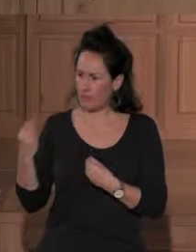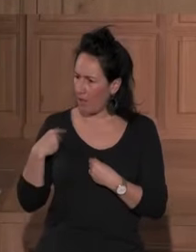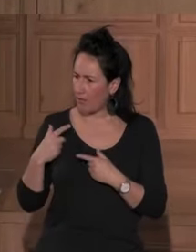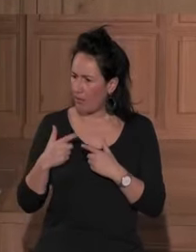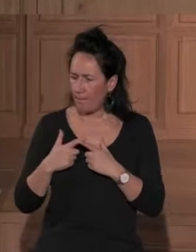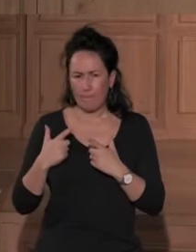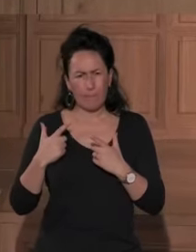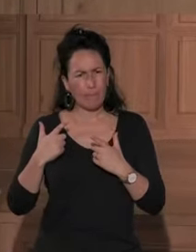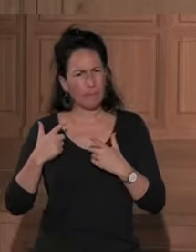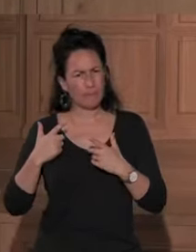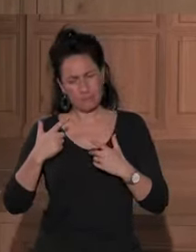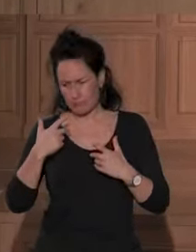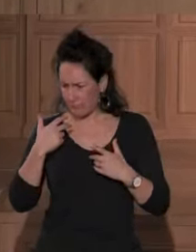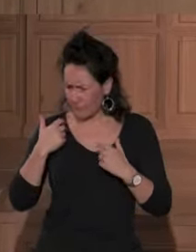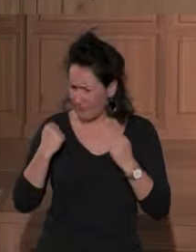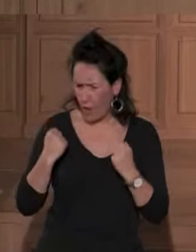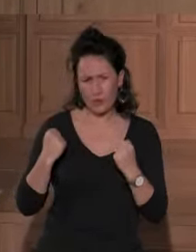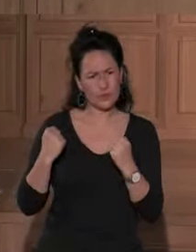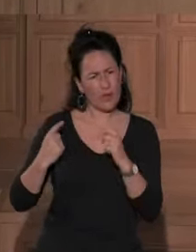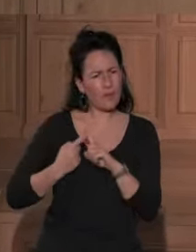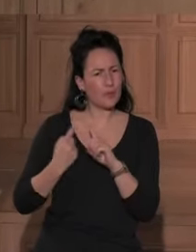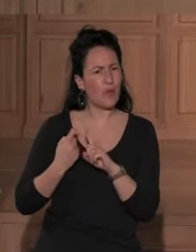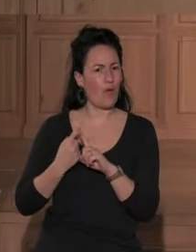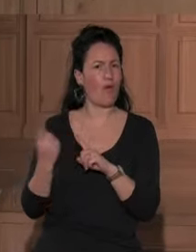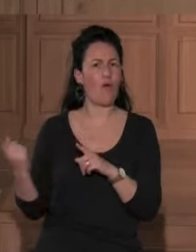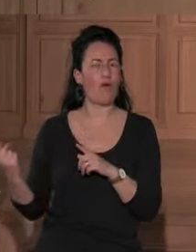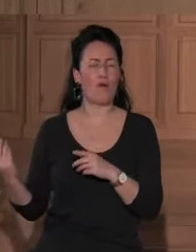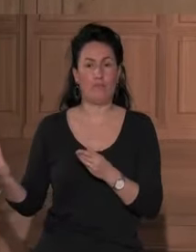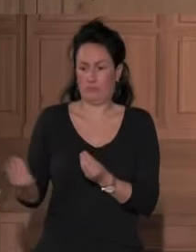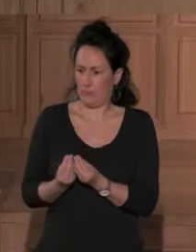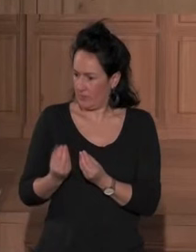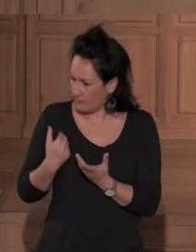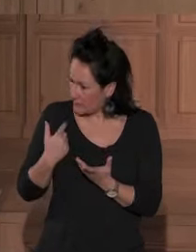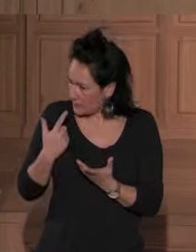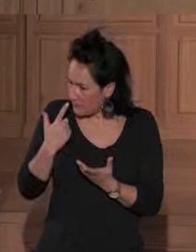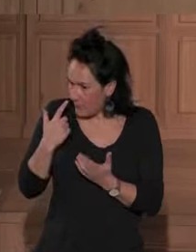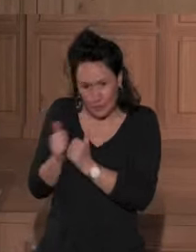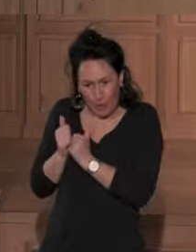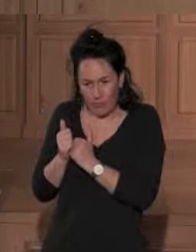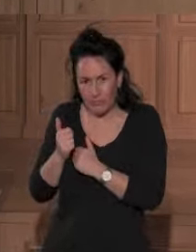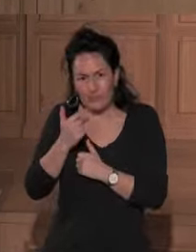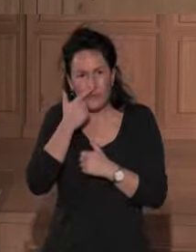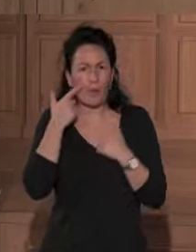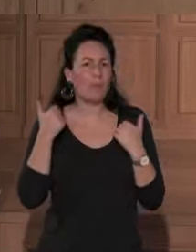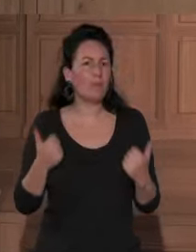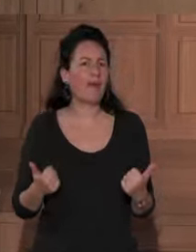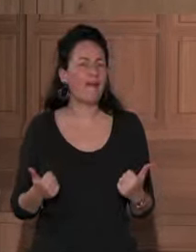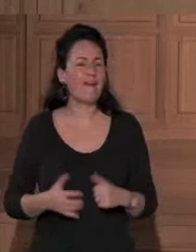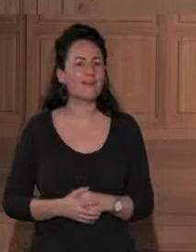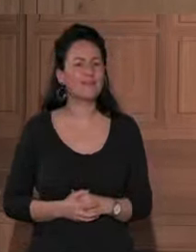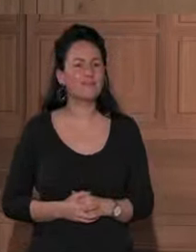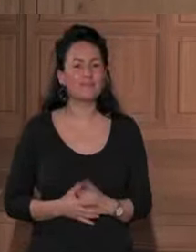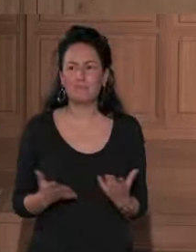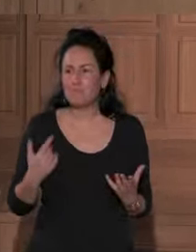est considérable. Et en fait, on se sent bien quand on est ensemble. Je ne sais pas, je